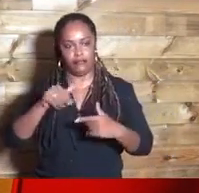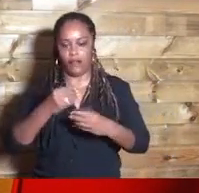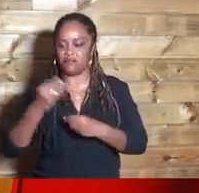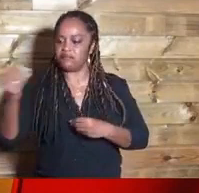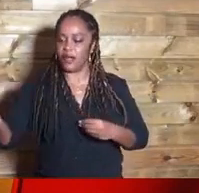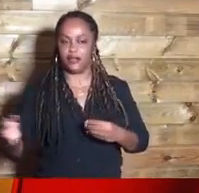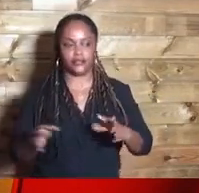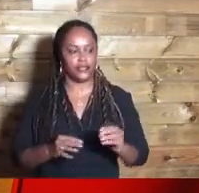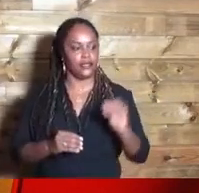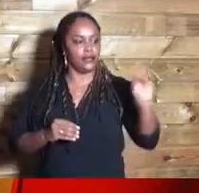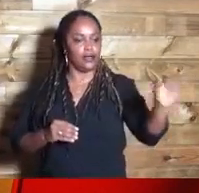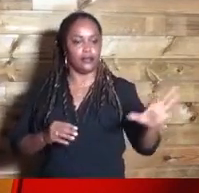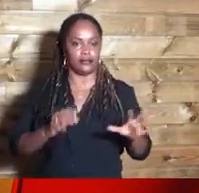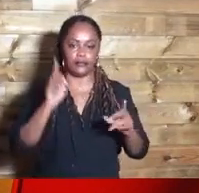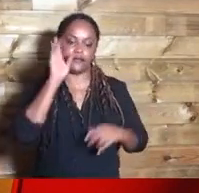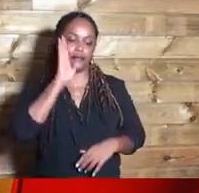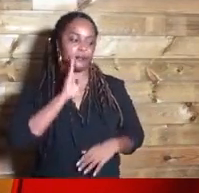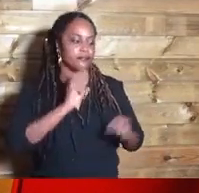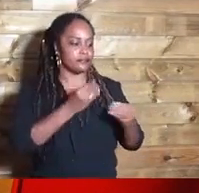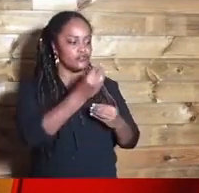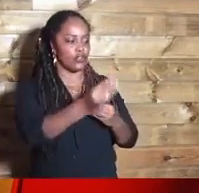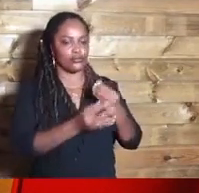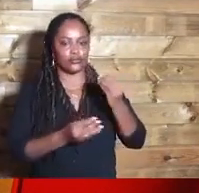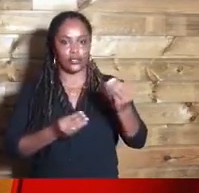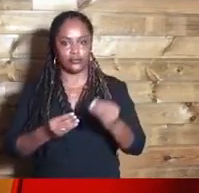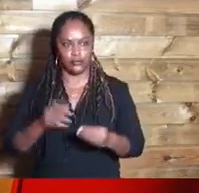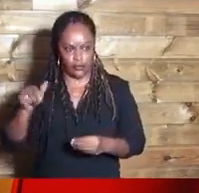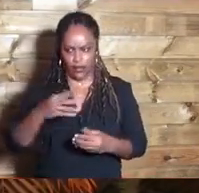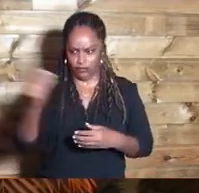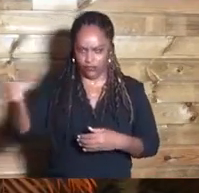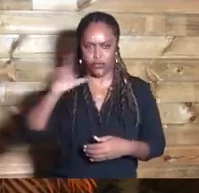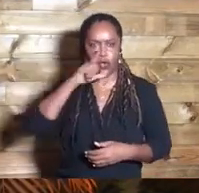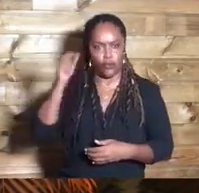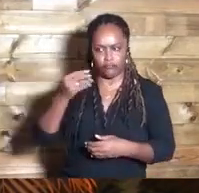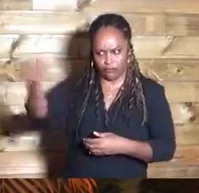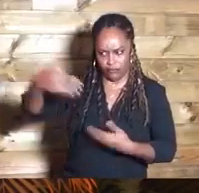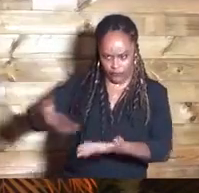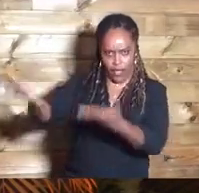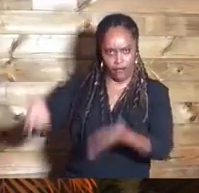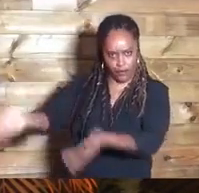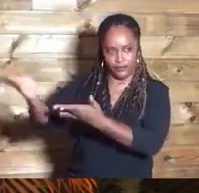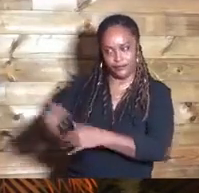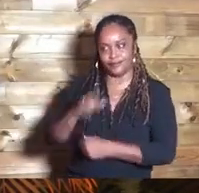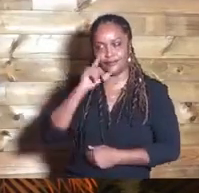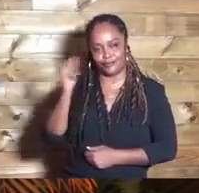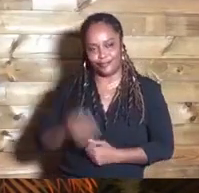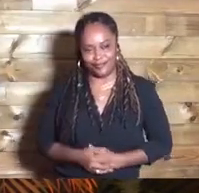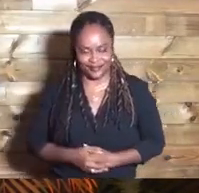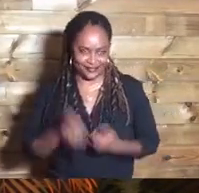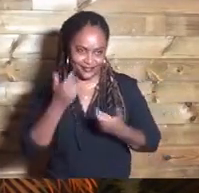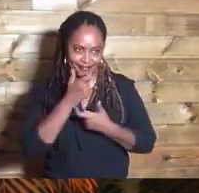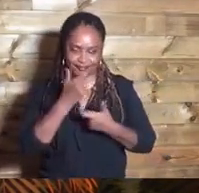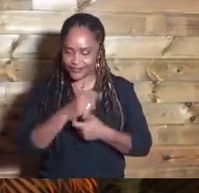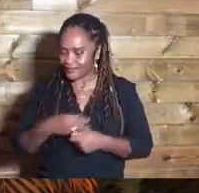parafeurs, passer les lingettes. Non, il faut arrêter. Faites les hommes passer les parafeurs, faites les hommes passer les lingettes, pourquoi pas. Donc, c'est pour cette raison que